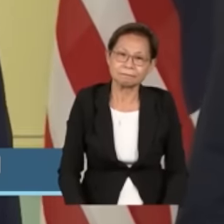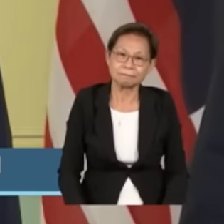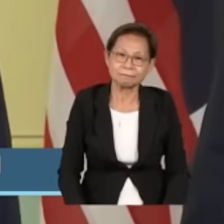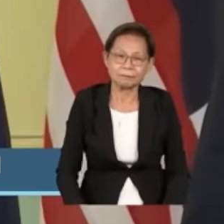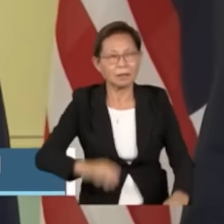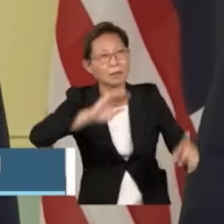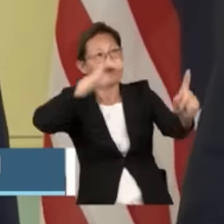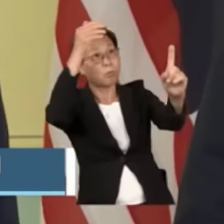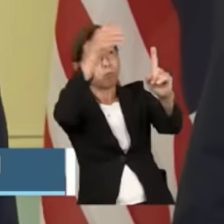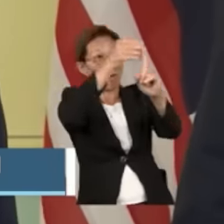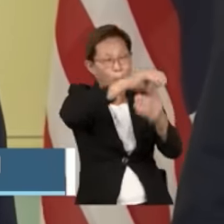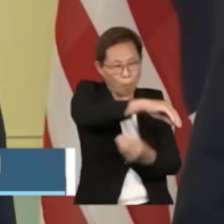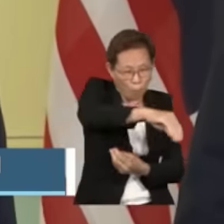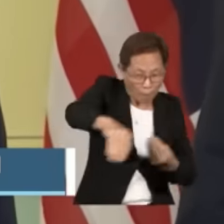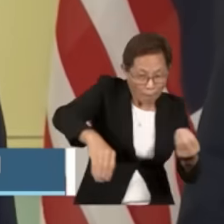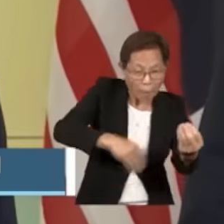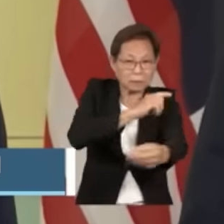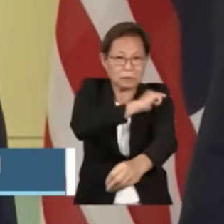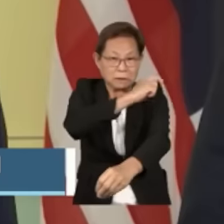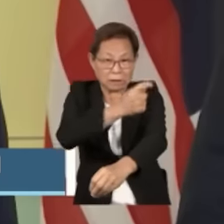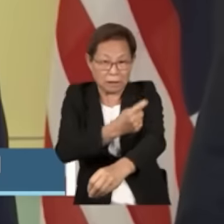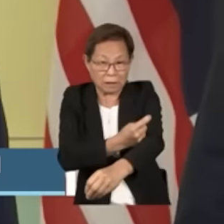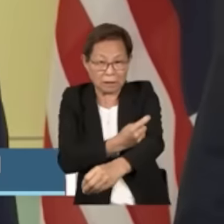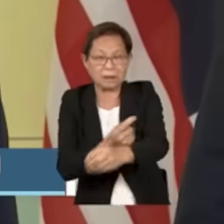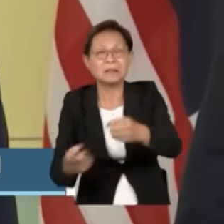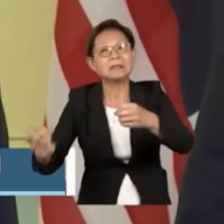hala tuju peralihan tenaga tentang